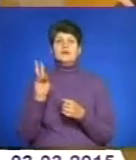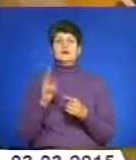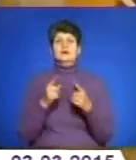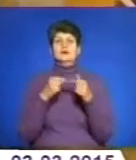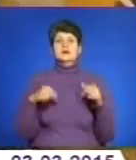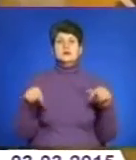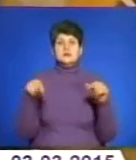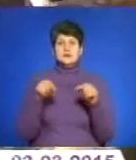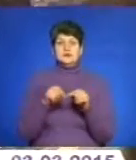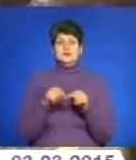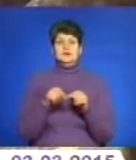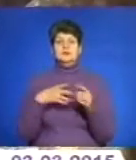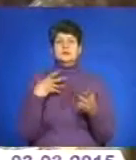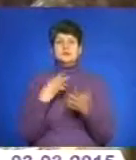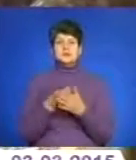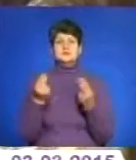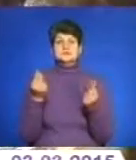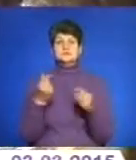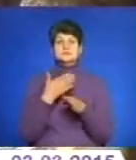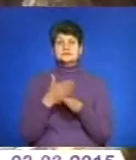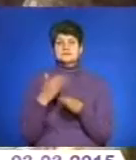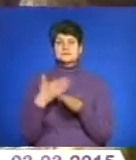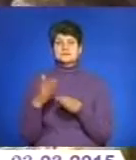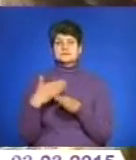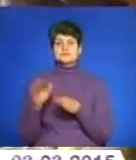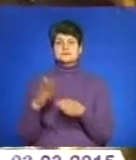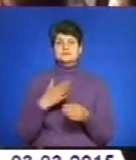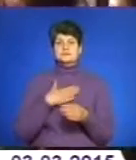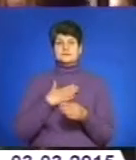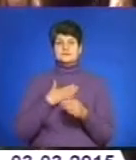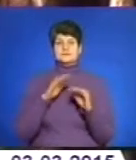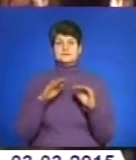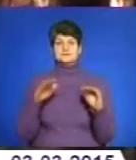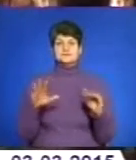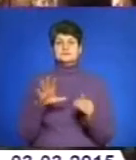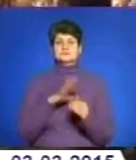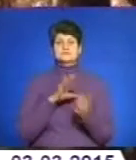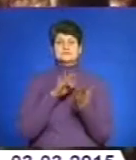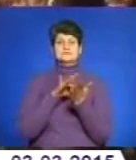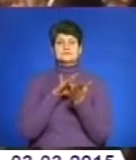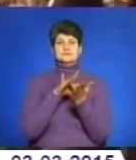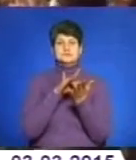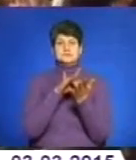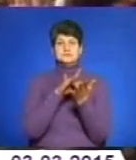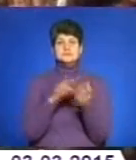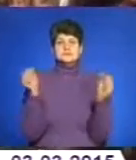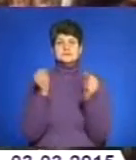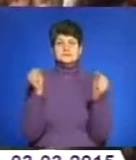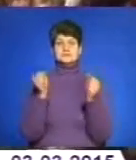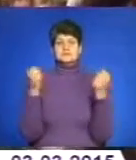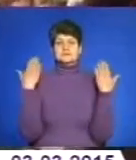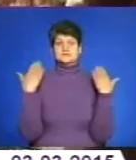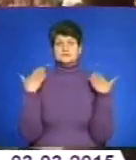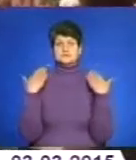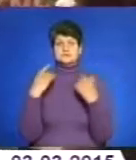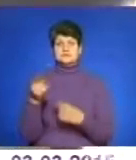організовував, хто свої кошти виділяв для наших дітей, які побували на екскурсії на зимових канікулах в